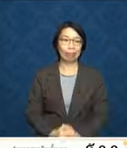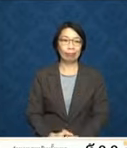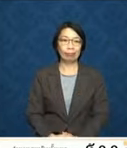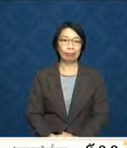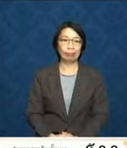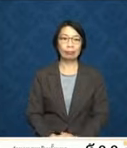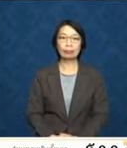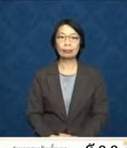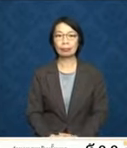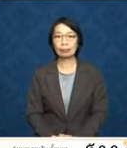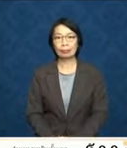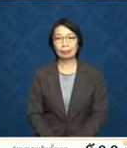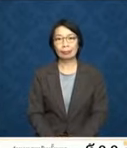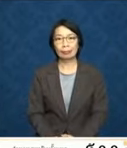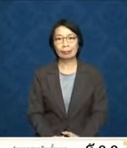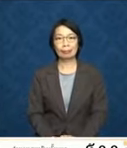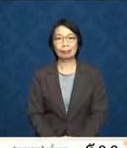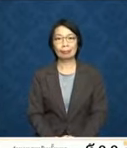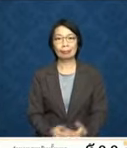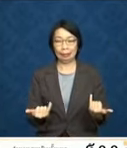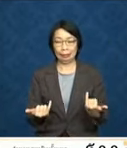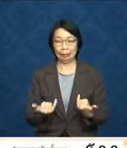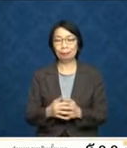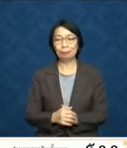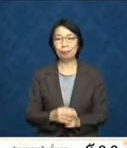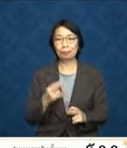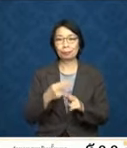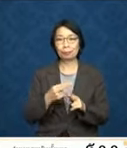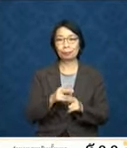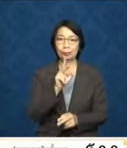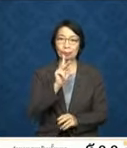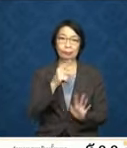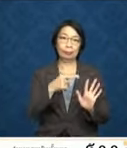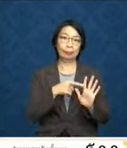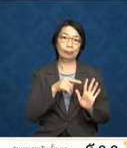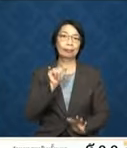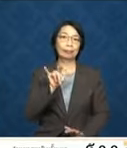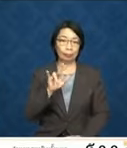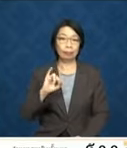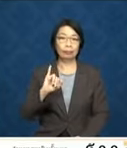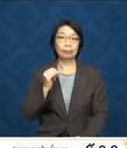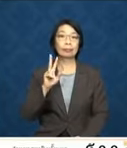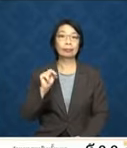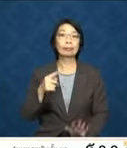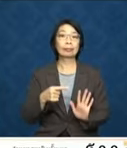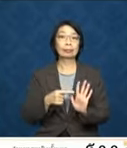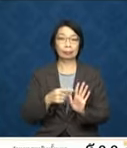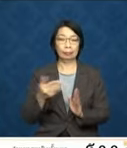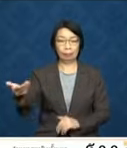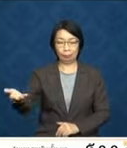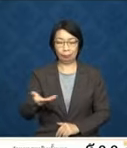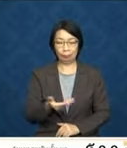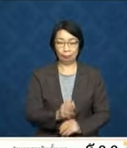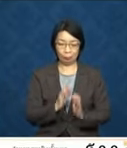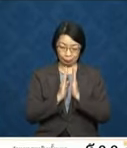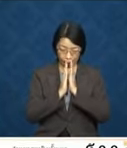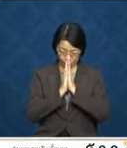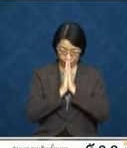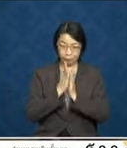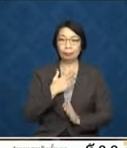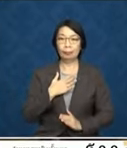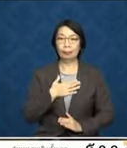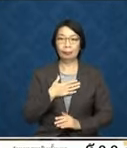ค ่ ะ ขอเชิญคุณกัญจนาจังหวะครับ กราบเรียนท่านประธานสภาที่เคารพดิฉันนางสาวกัญ